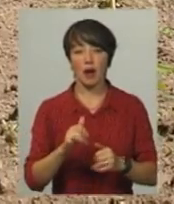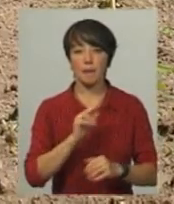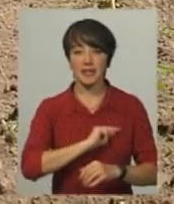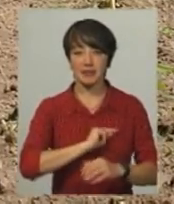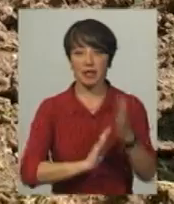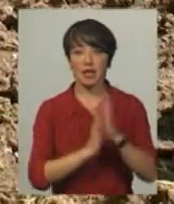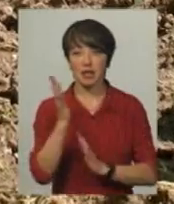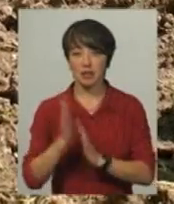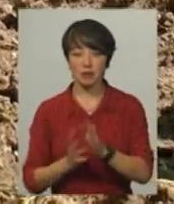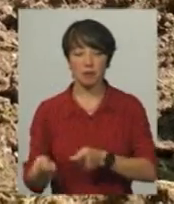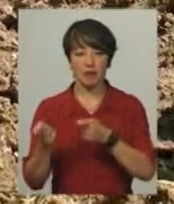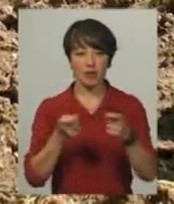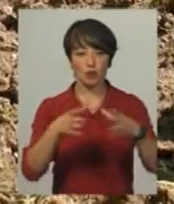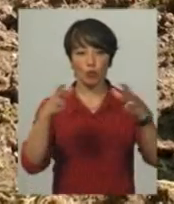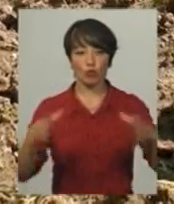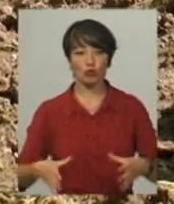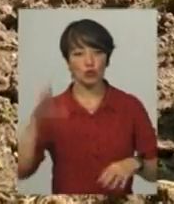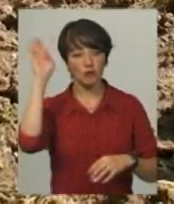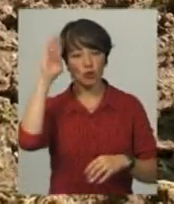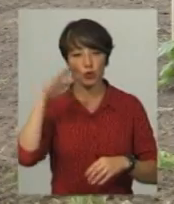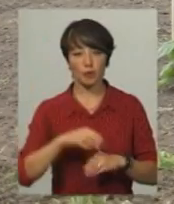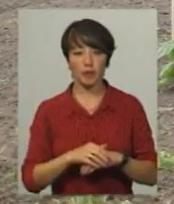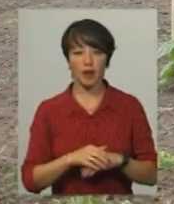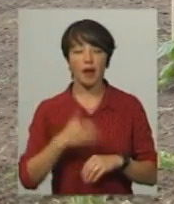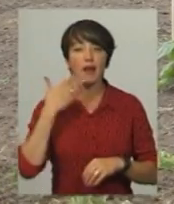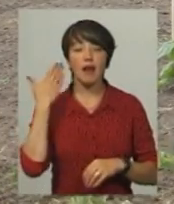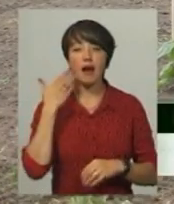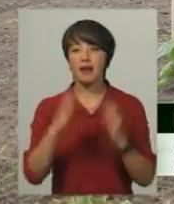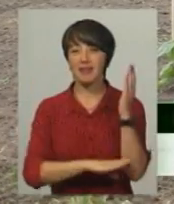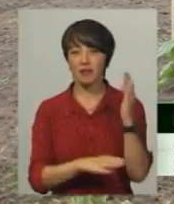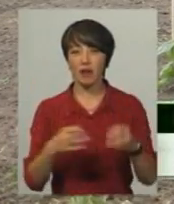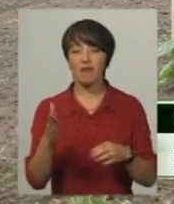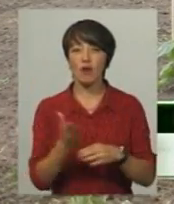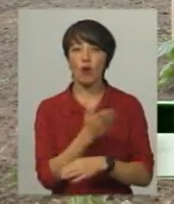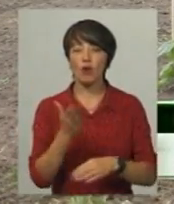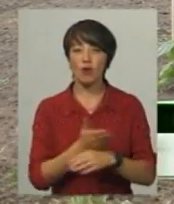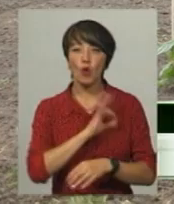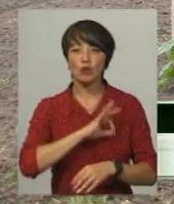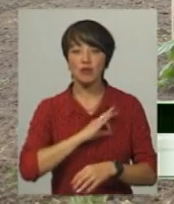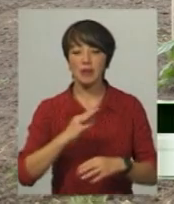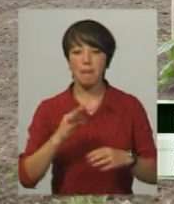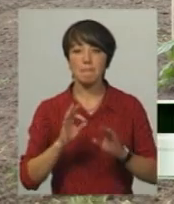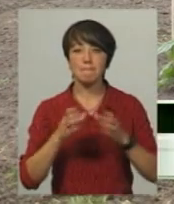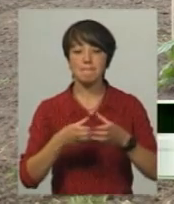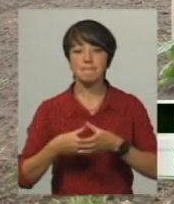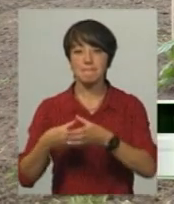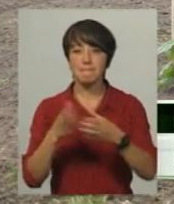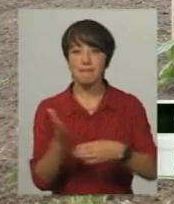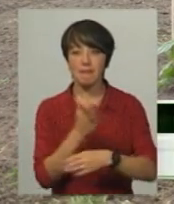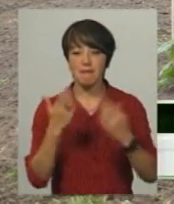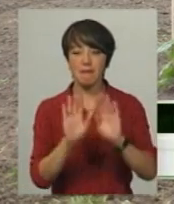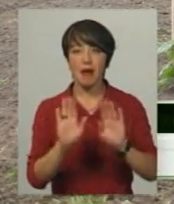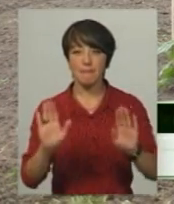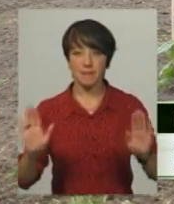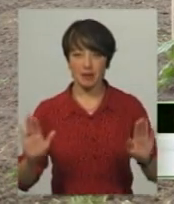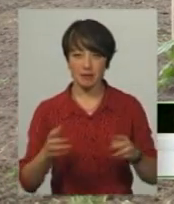села Сковорідки привезли бочку з водою. Легка деревина, і вона використовується в меблевій промисловості. Це, що ми так знаємо з